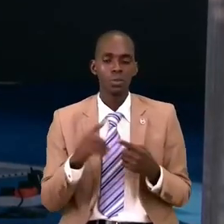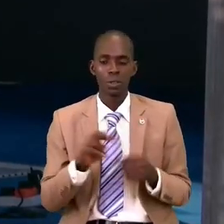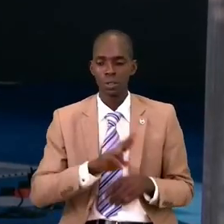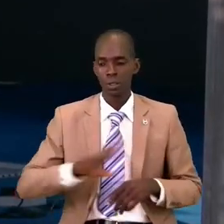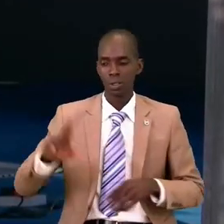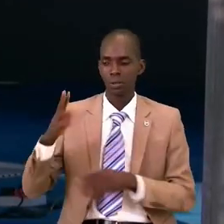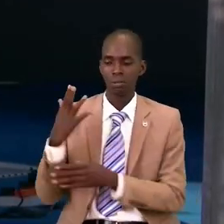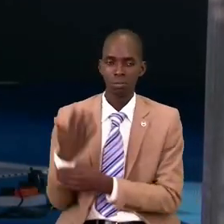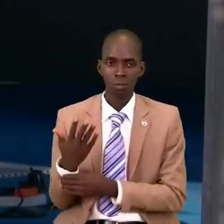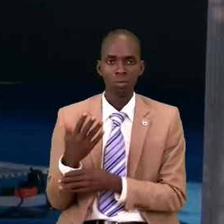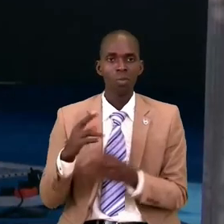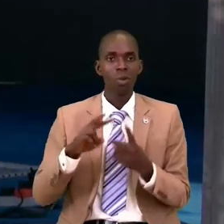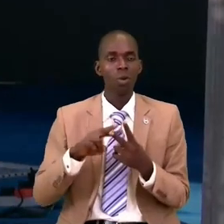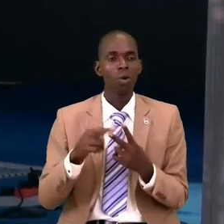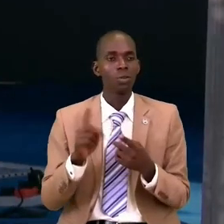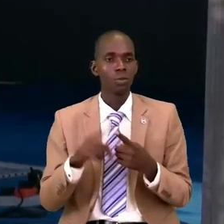Verset 8.